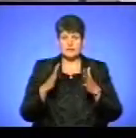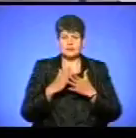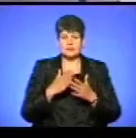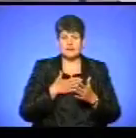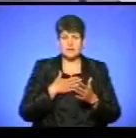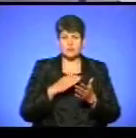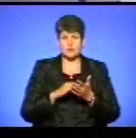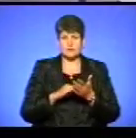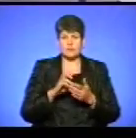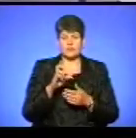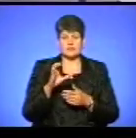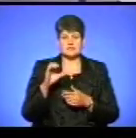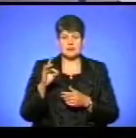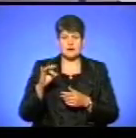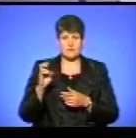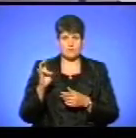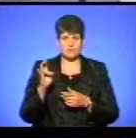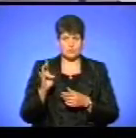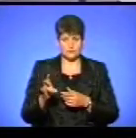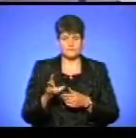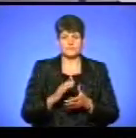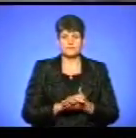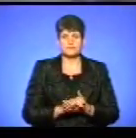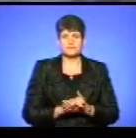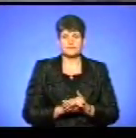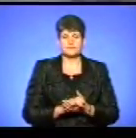кореспондент Богдана Сарабун, яка зараз з нами на прямому зв'язку.